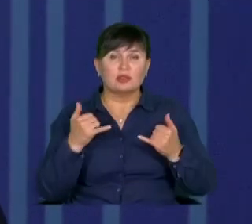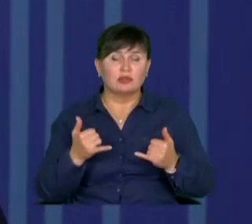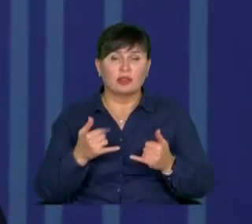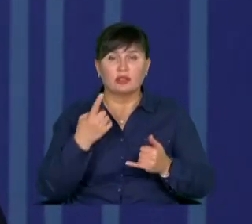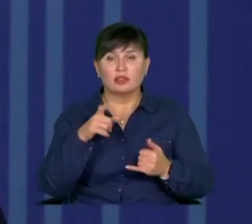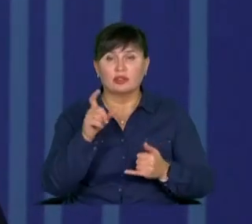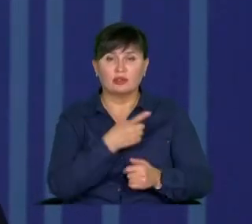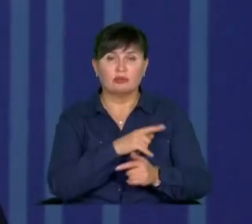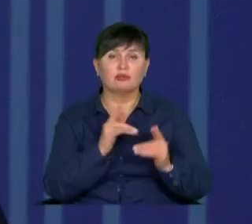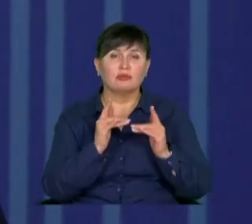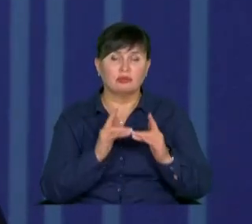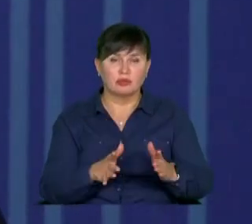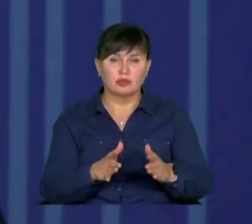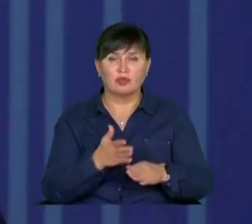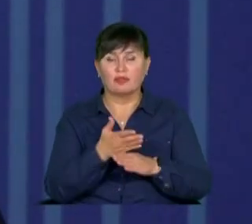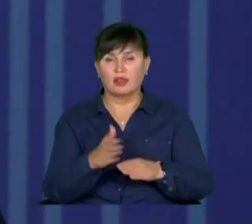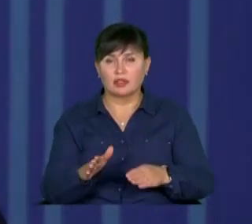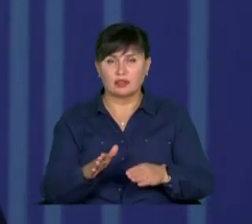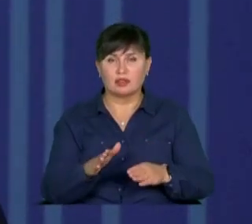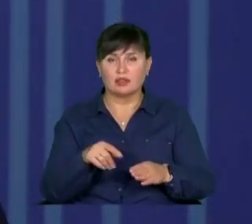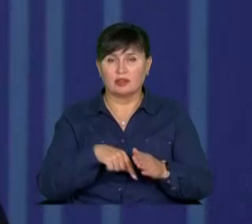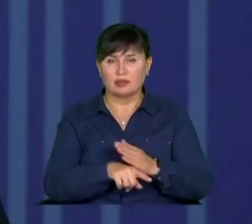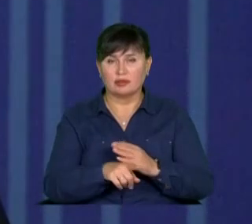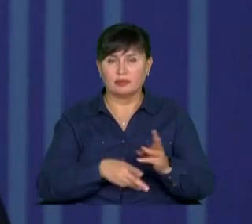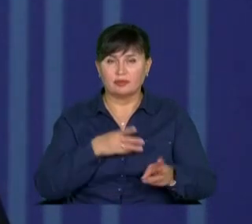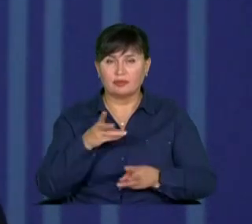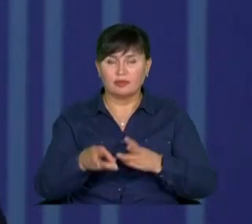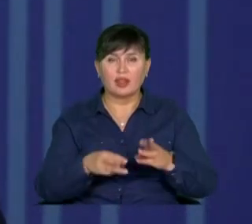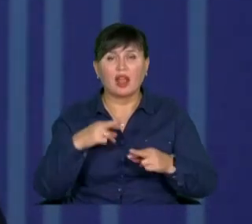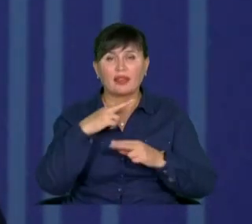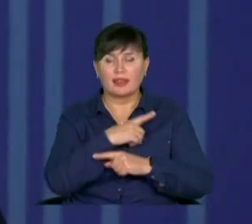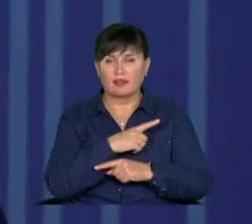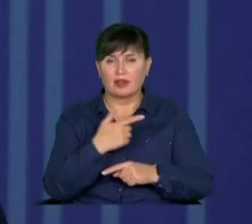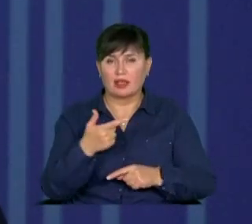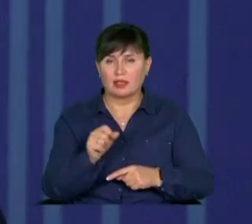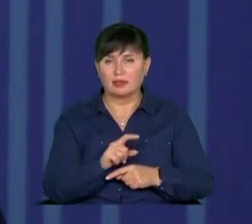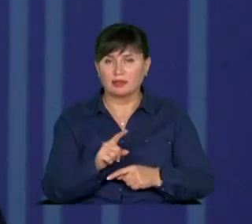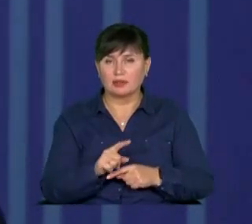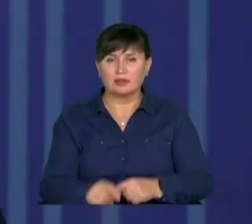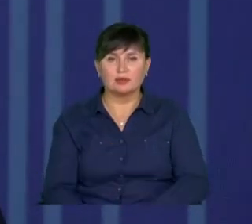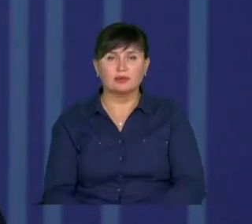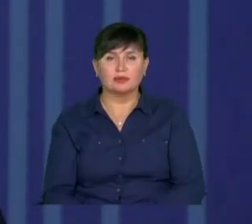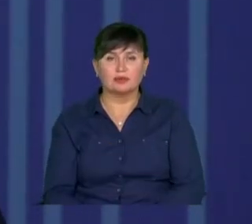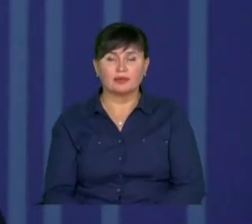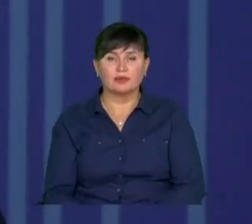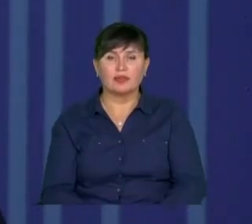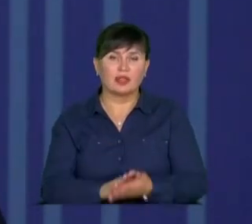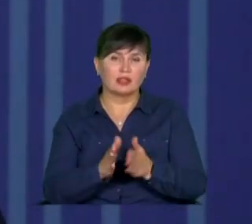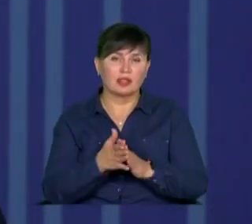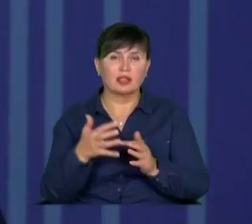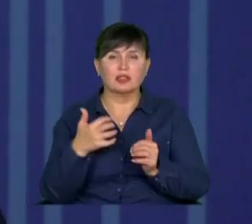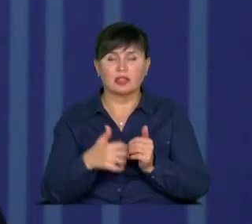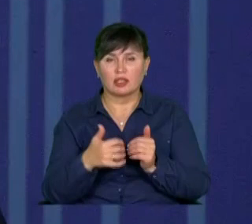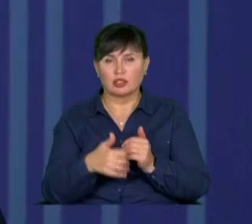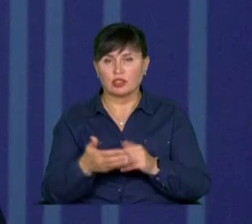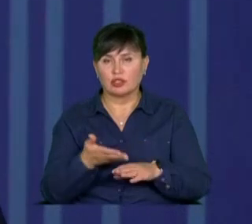пациент госпитализирован в отделении токсикологии с диагнозом отравления угарным газом. Состояние средней степени